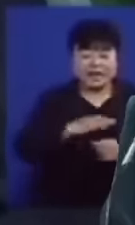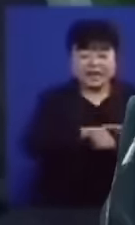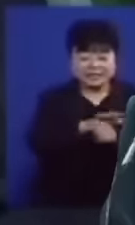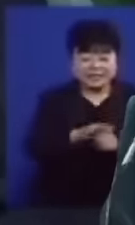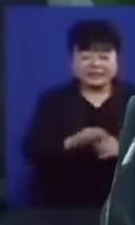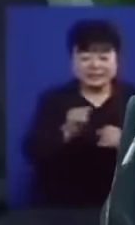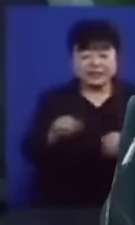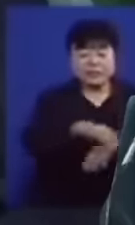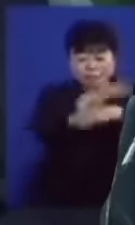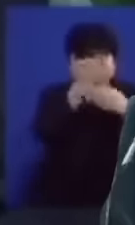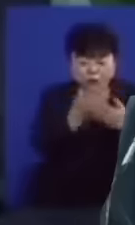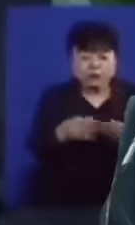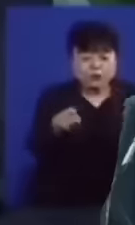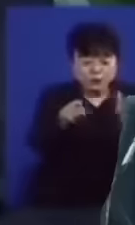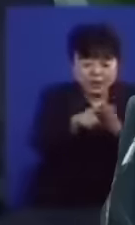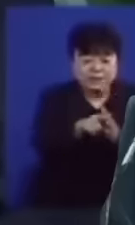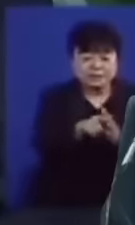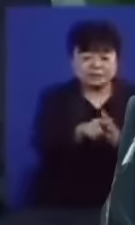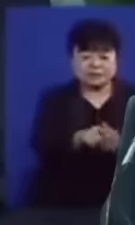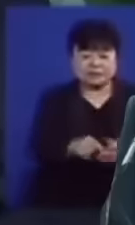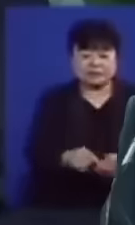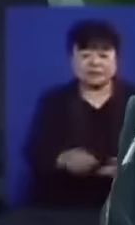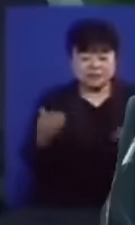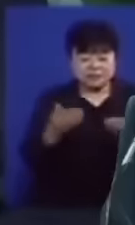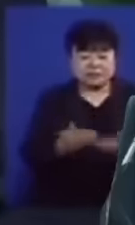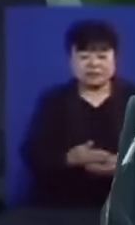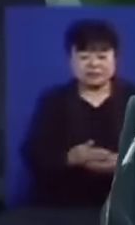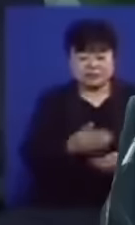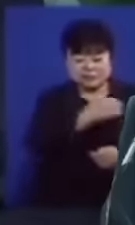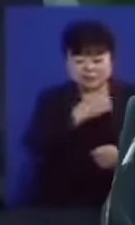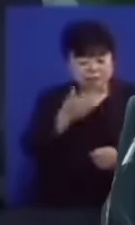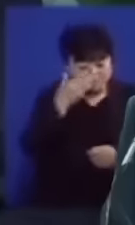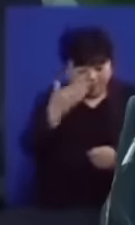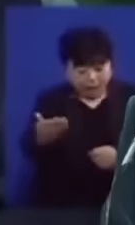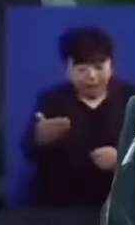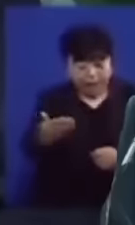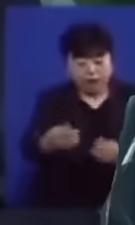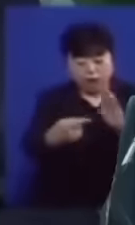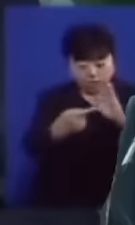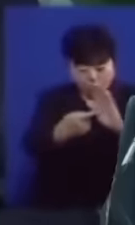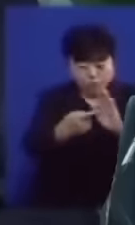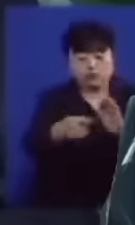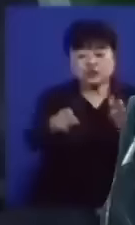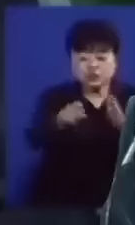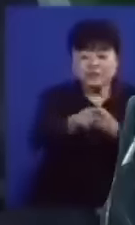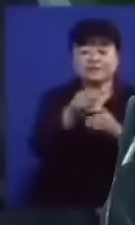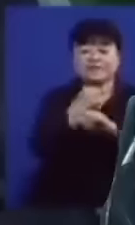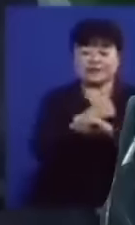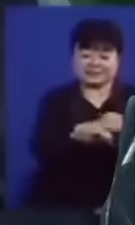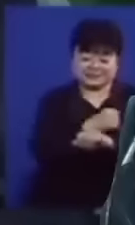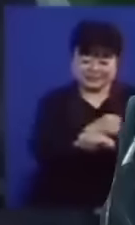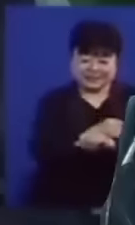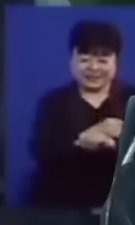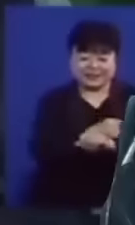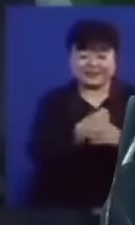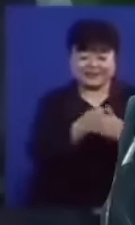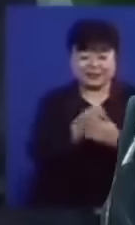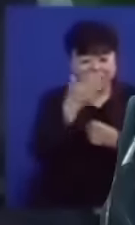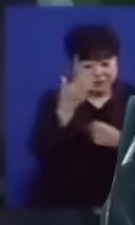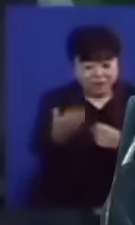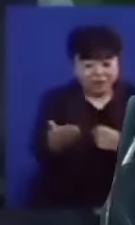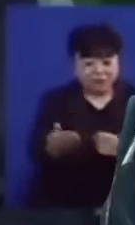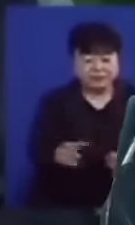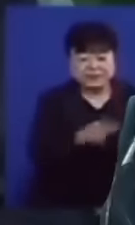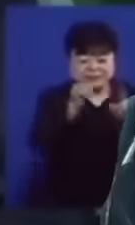사랑하는 백성을 위해서는 나는 이런 일을 한다는 것을 우리에게 보여주시기 위해서 그렇게 하신 것입니다. 그러므로